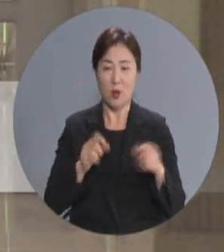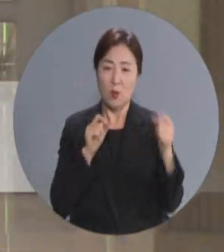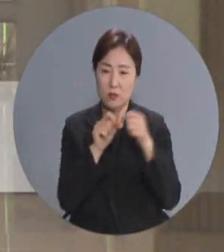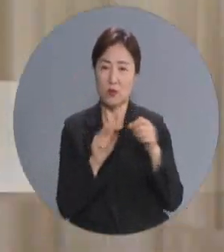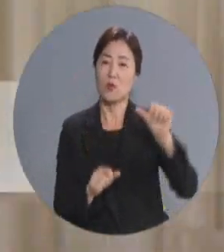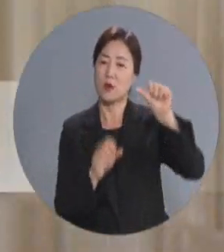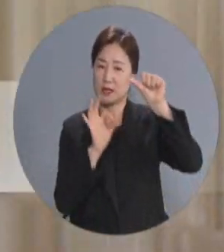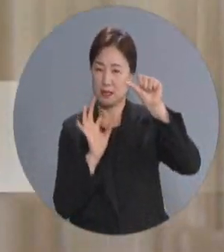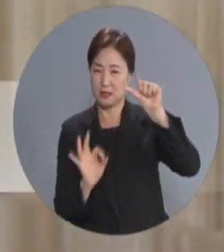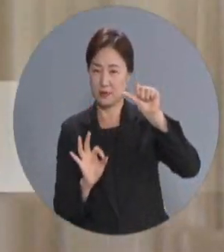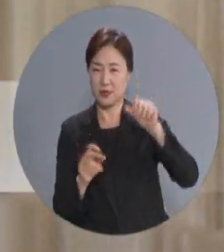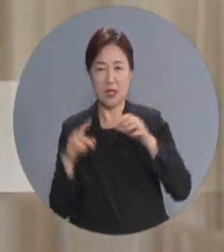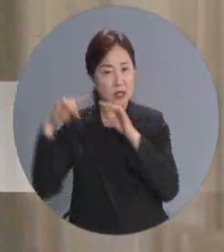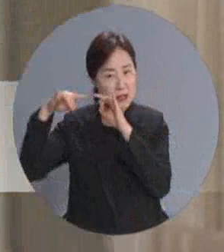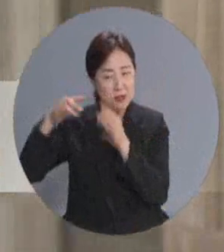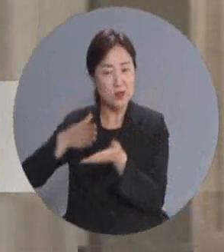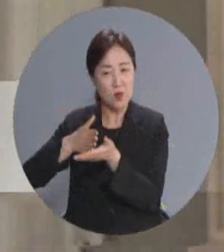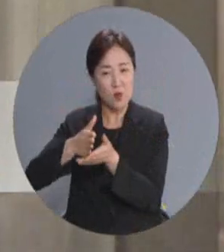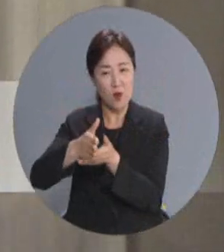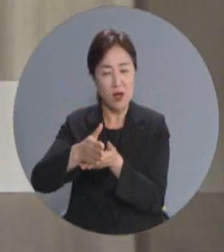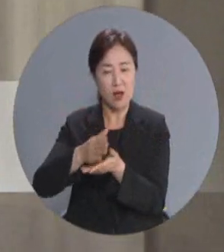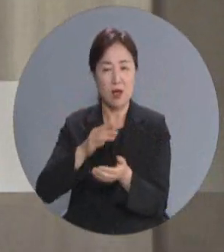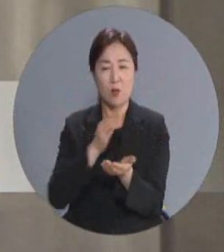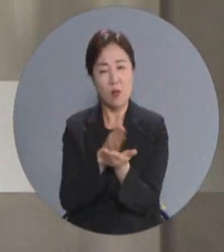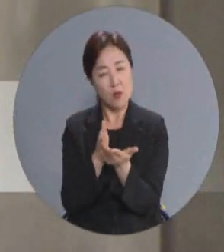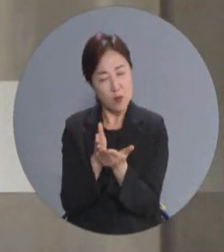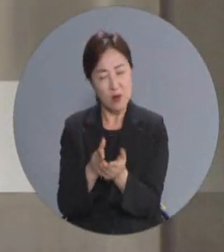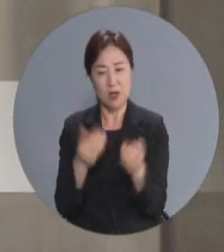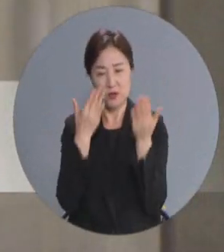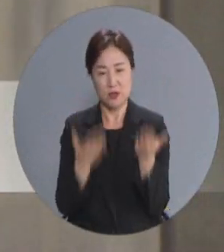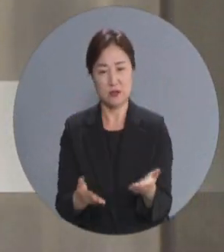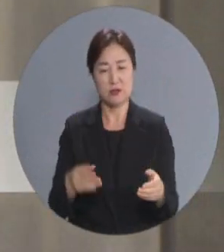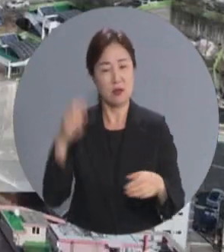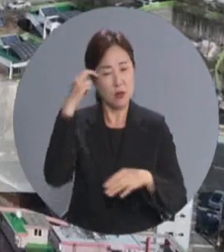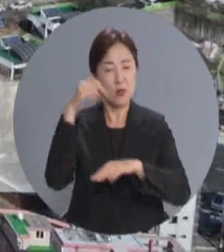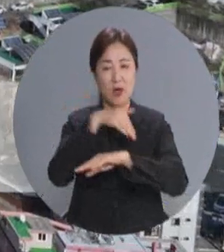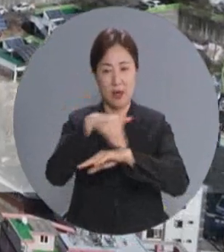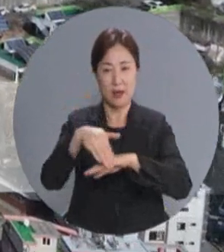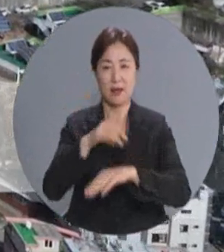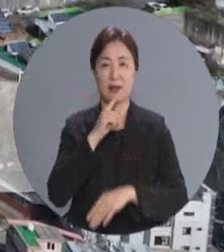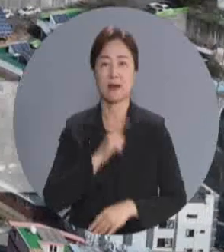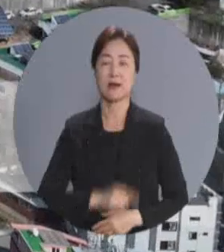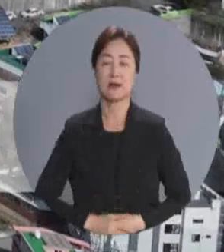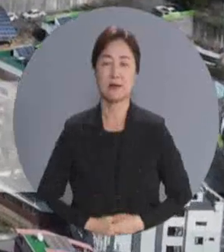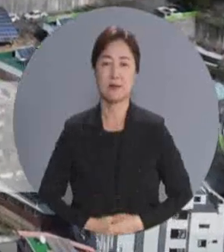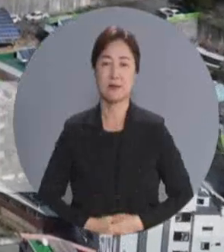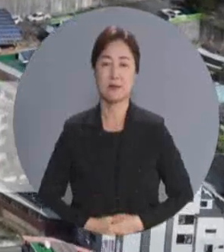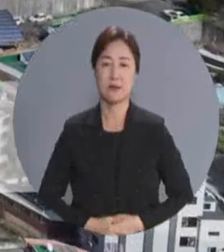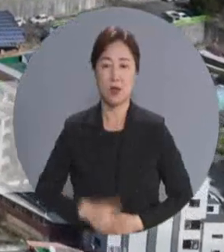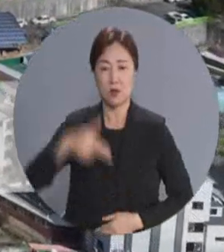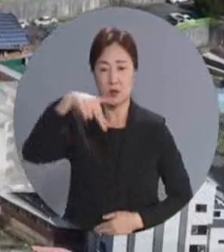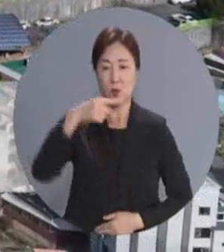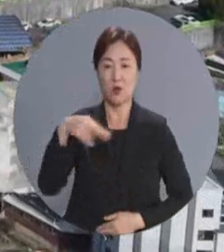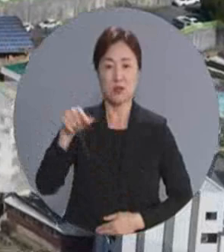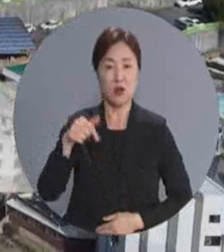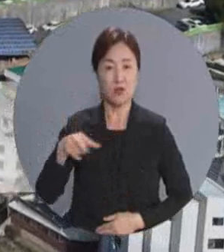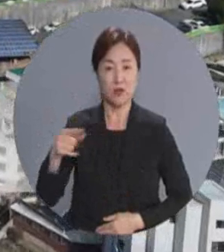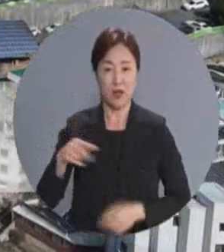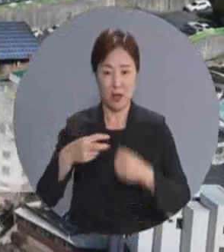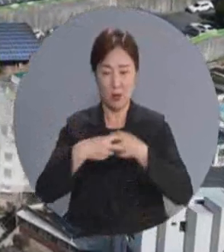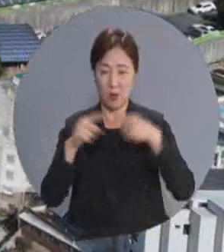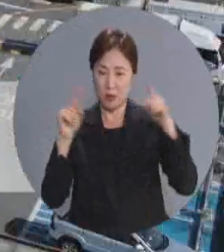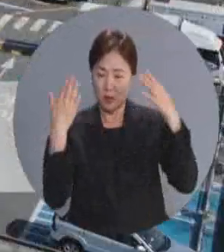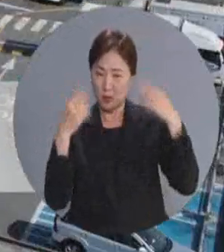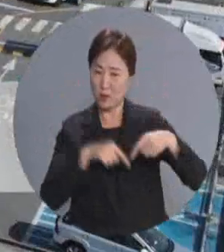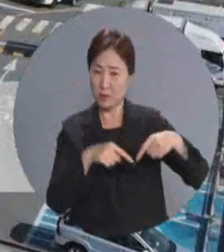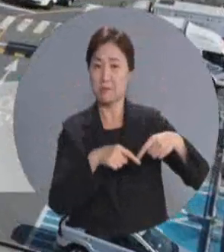10일에는 신경과 등 일부 진료과가 휴진을 검토하고 있는 것으로 전해졌습니다 조선대병원 과대학 교수 비상